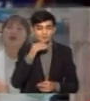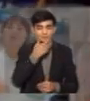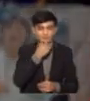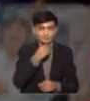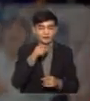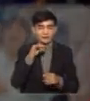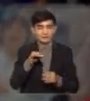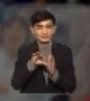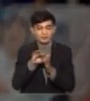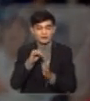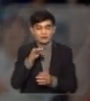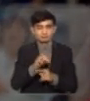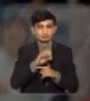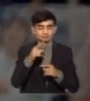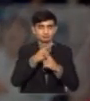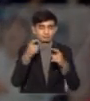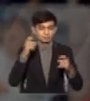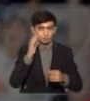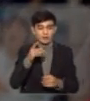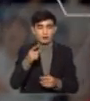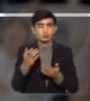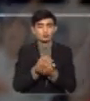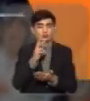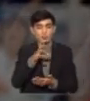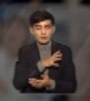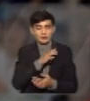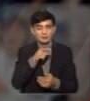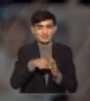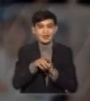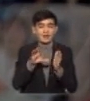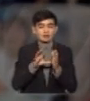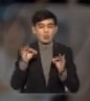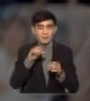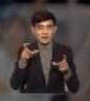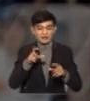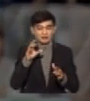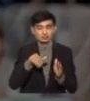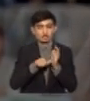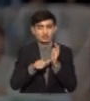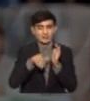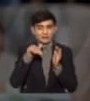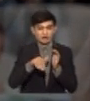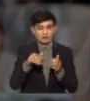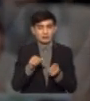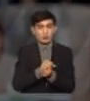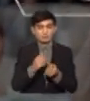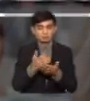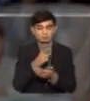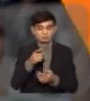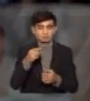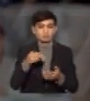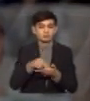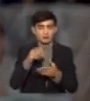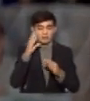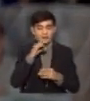покажем сюжет в информбюро. Победителям достанутся сертификаты в магазин электроники на сумму 60 тысяч тенге. А после голосования